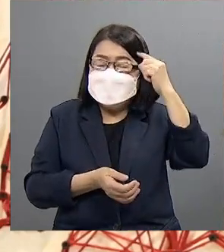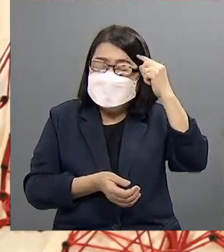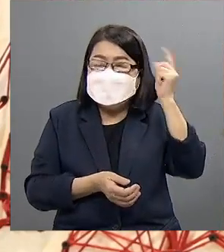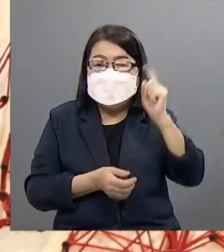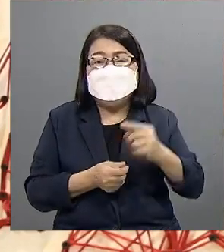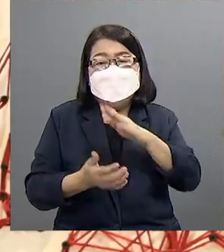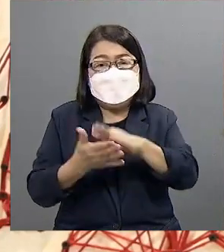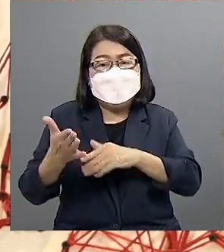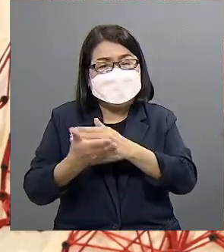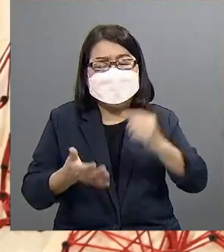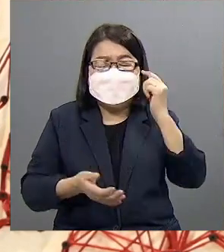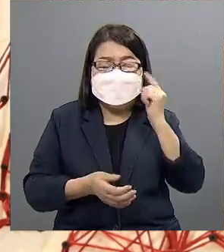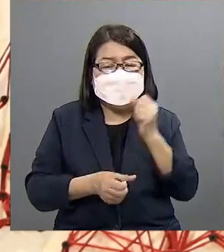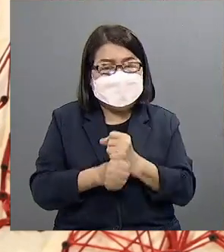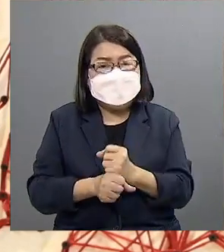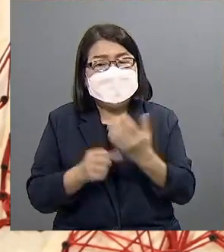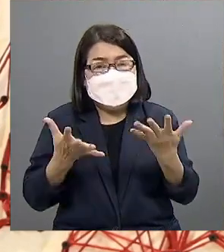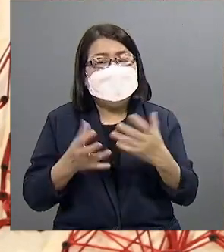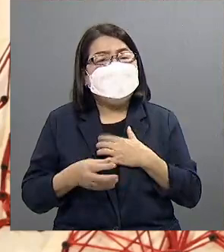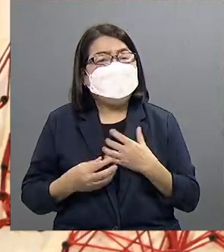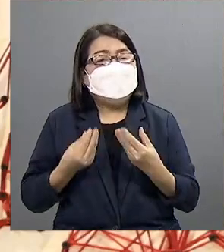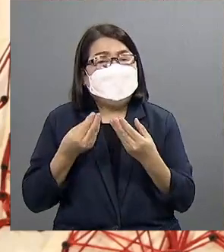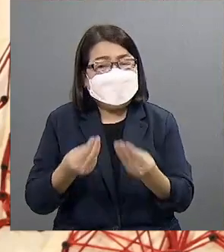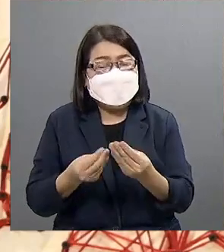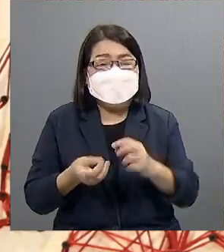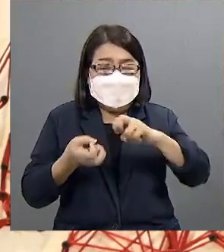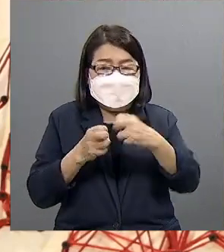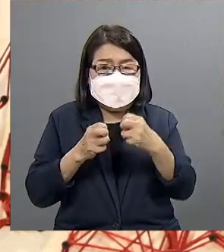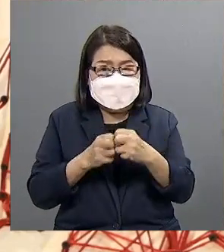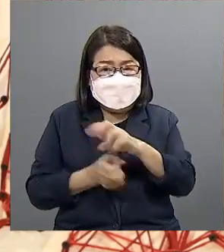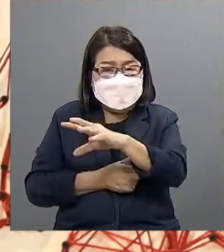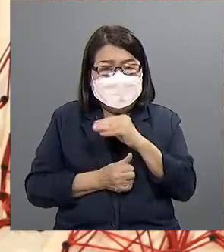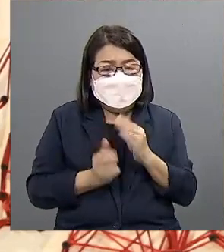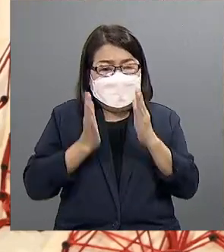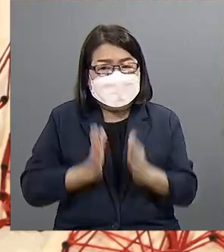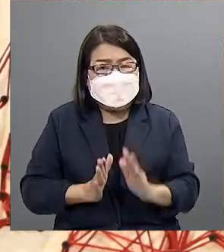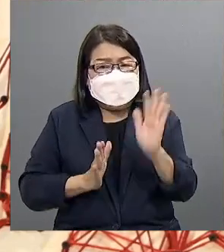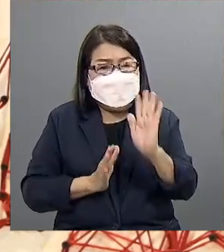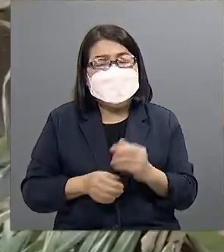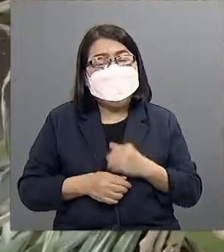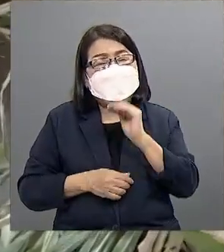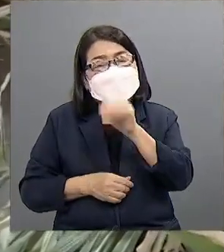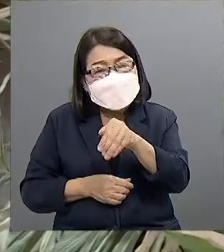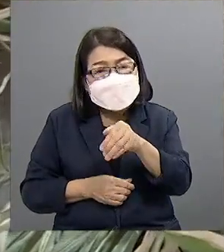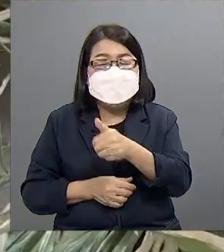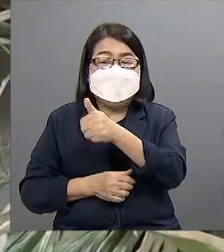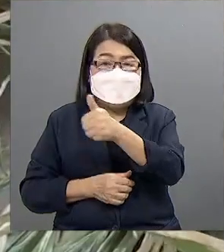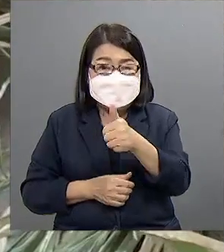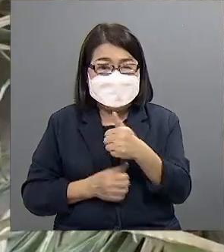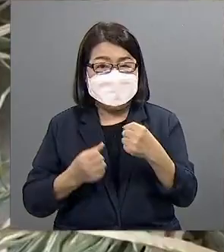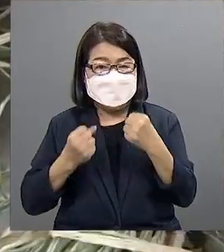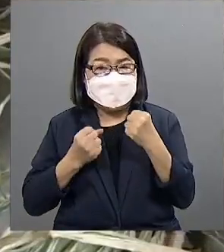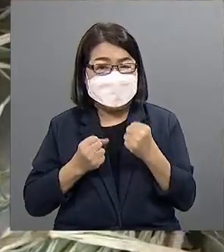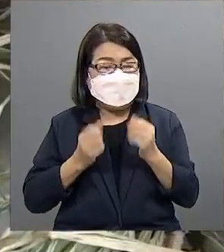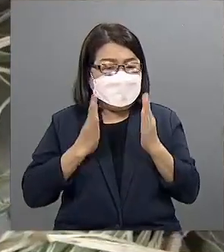างไรให้เกิดความปลอดภัยและความเป็นสุขทั้งในคนสัตว์และสิ่งแวดล้อมของเร